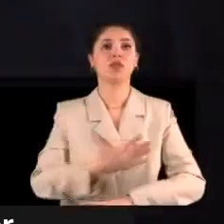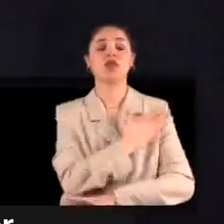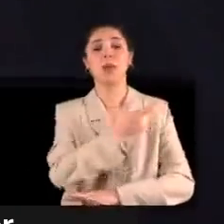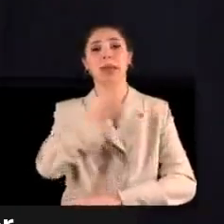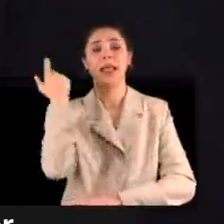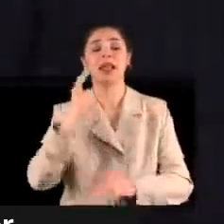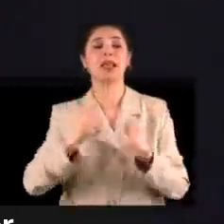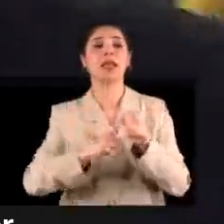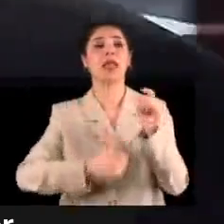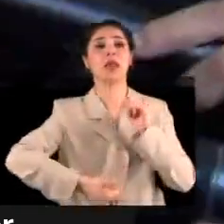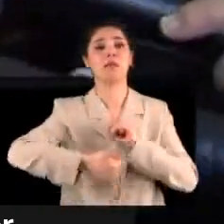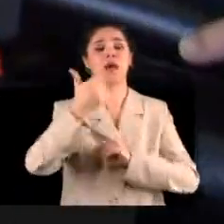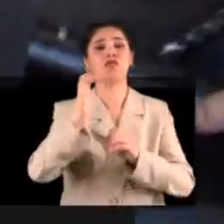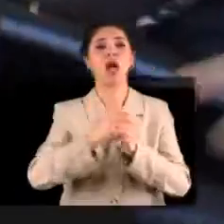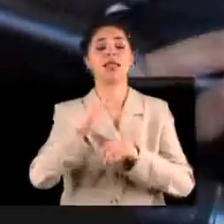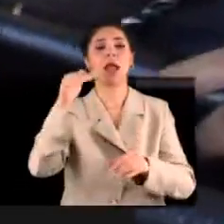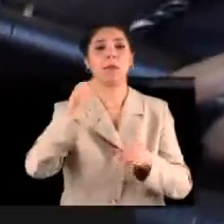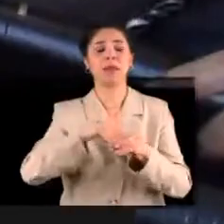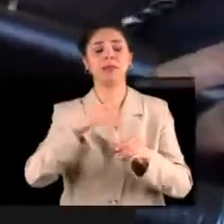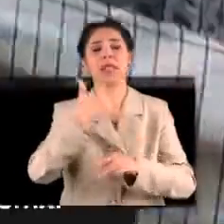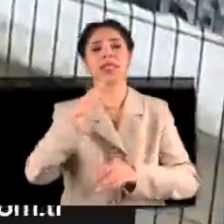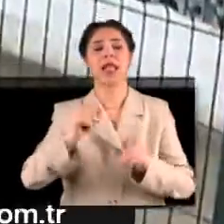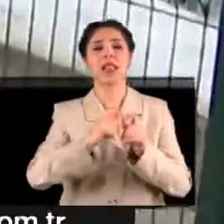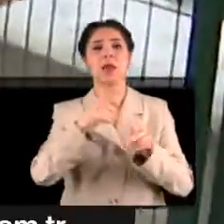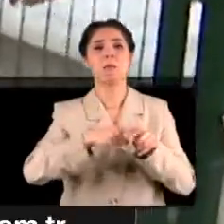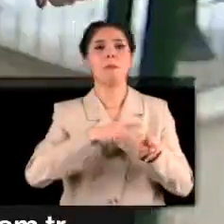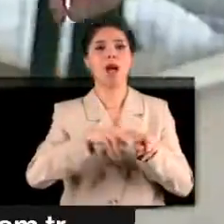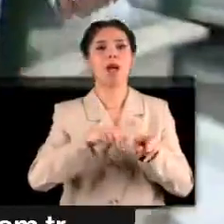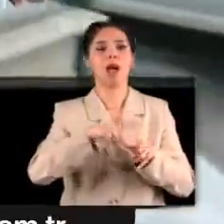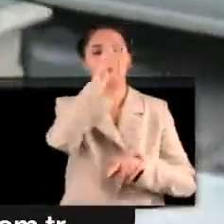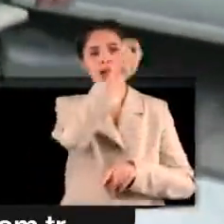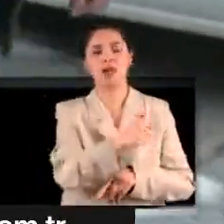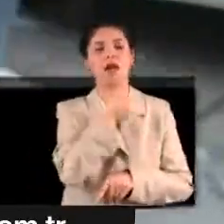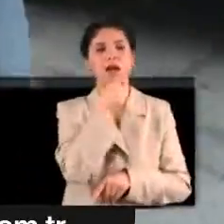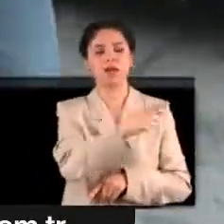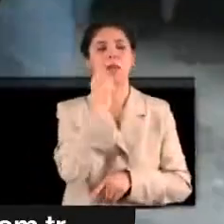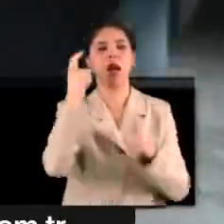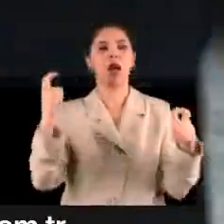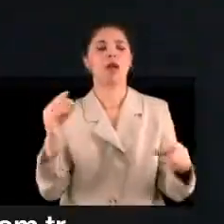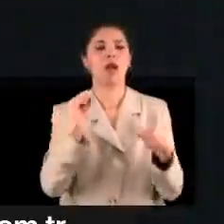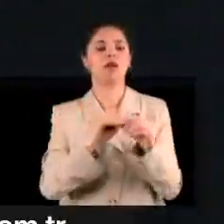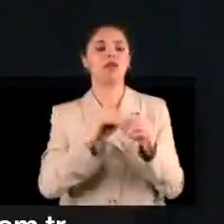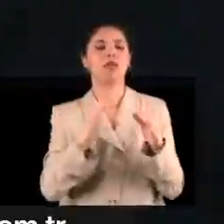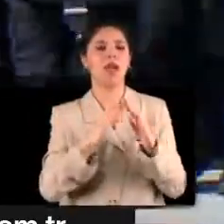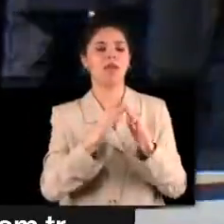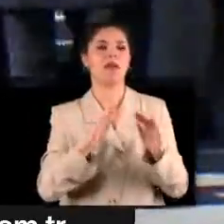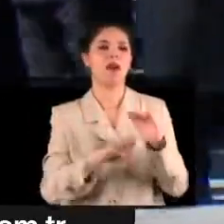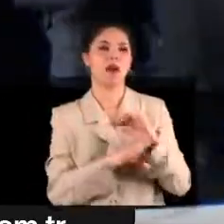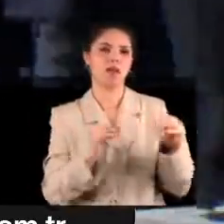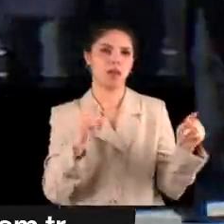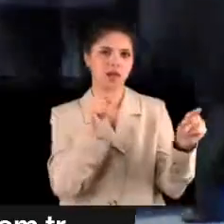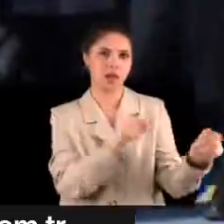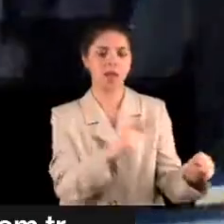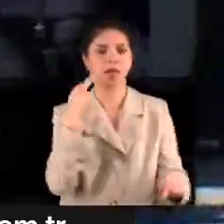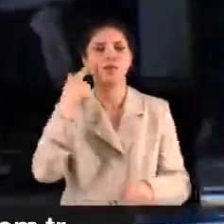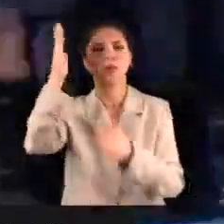CHP'nin eski genel başkanı Antalya milletvekili Deniz Baykal, Ankara'daki evinde hayatını kaybetmişti. Erdoğan,